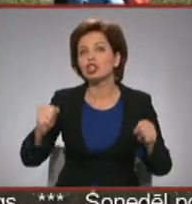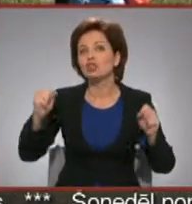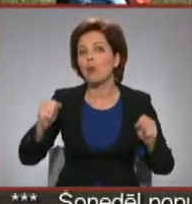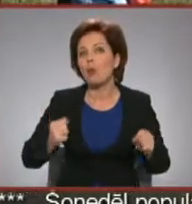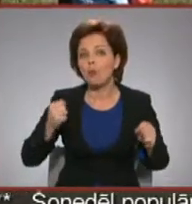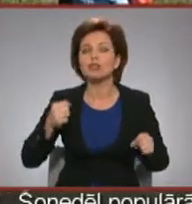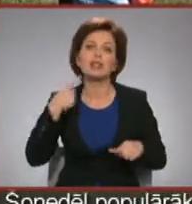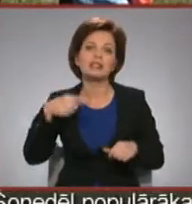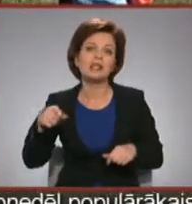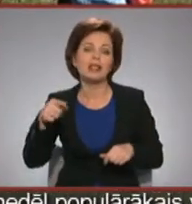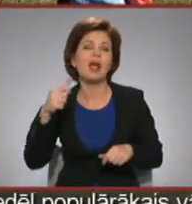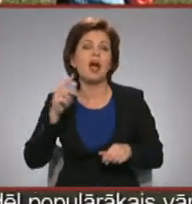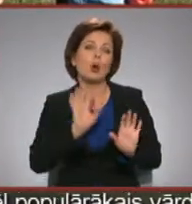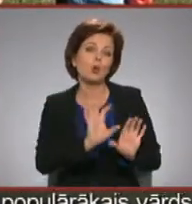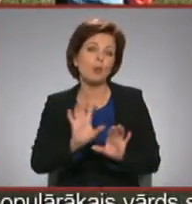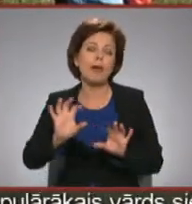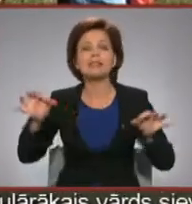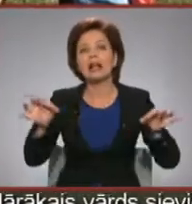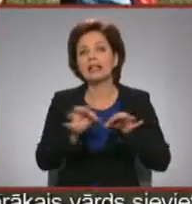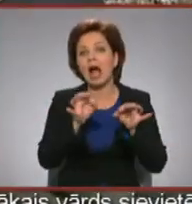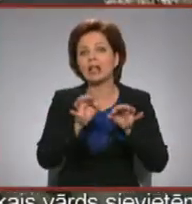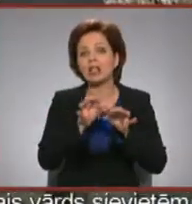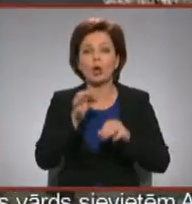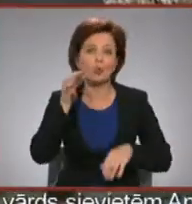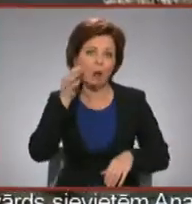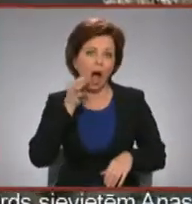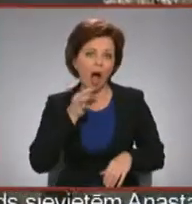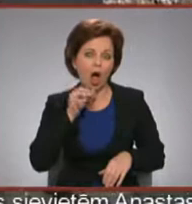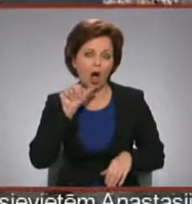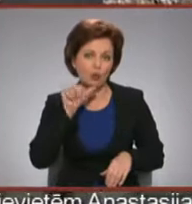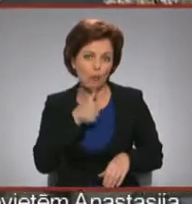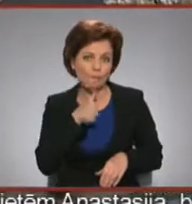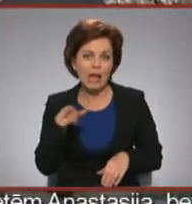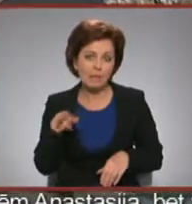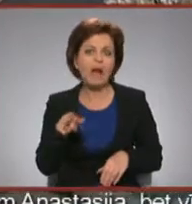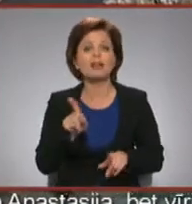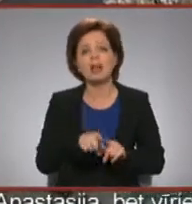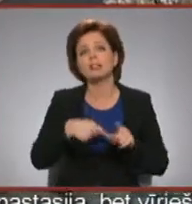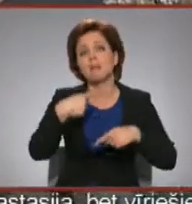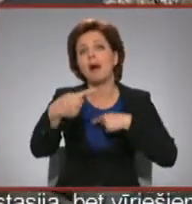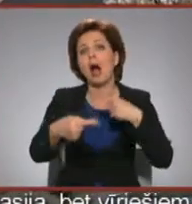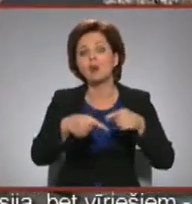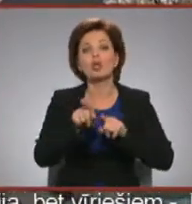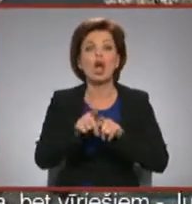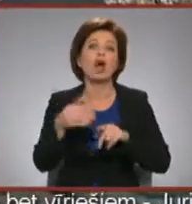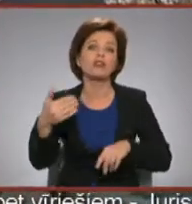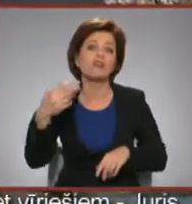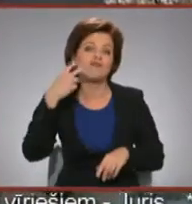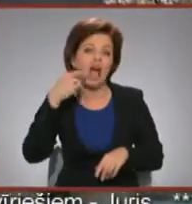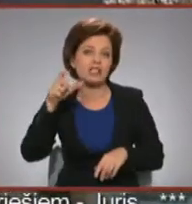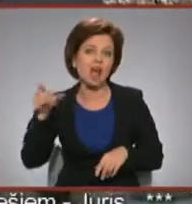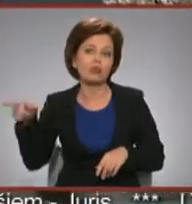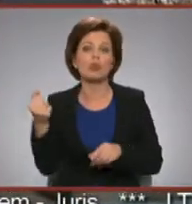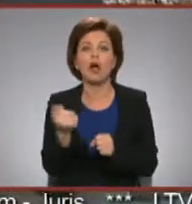lieldienu kārumiem. Tas ir tā kā paaudzēs, ja to es, piemēram, es domāju, ja senči to ir darījuši, un tad